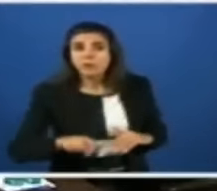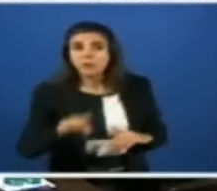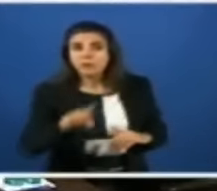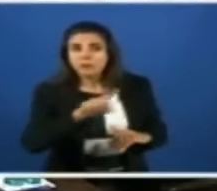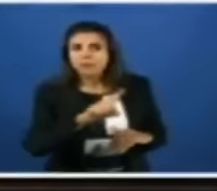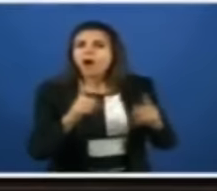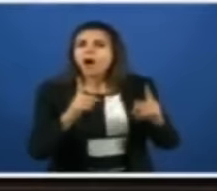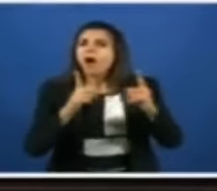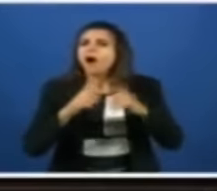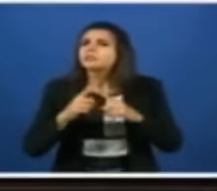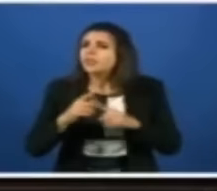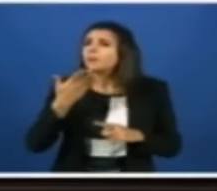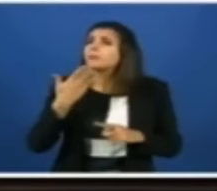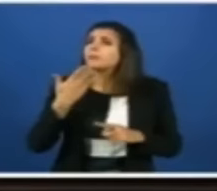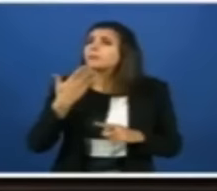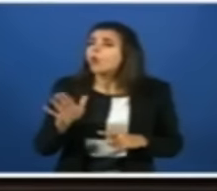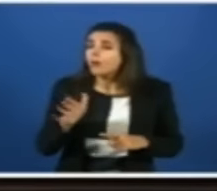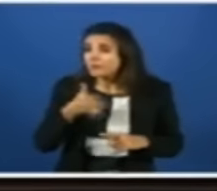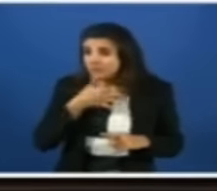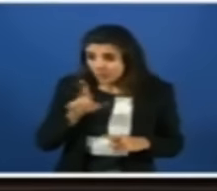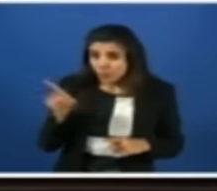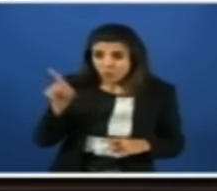Milleti hesap edemeyen